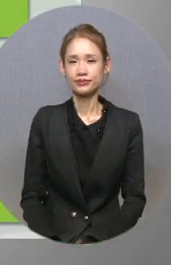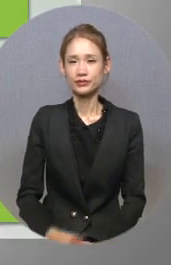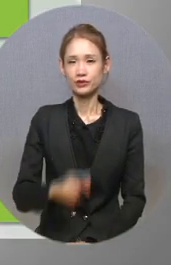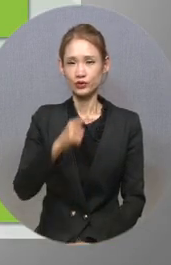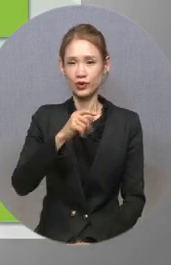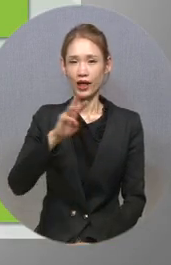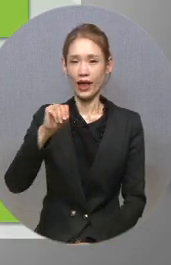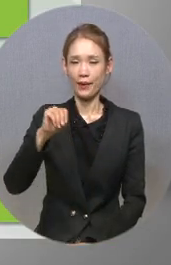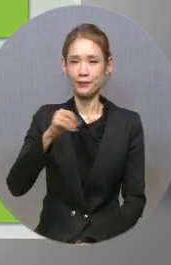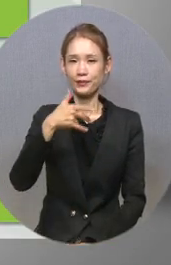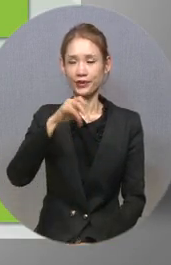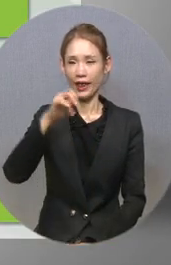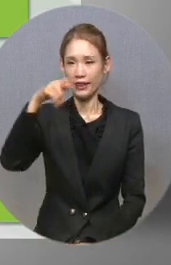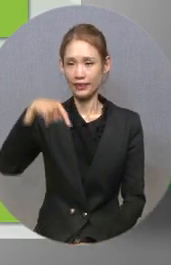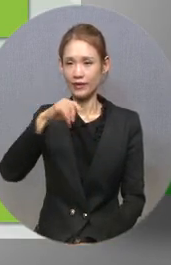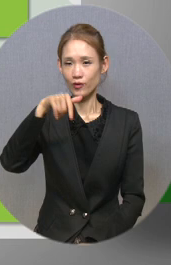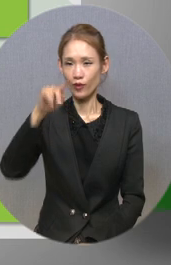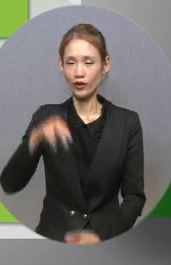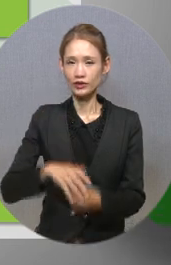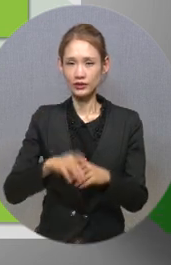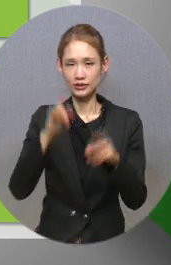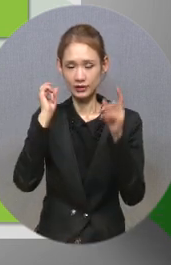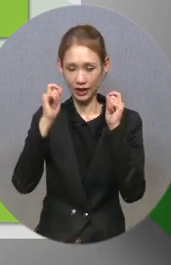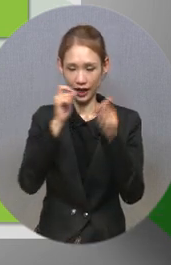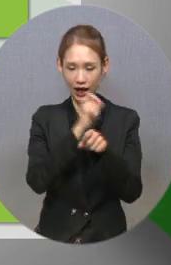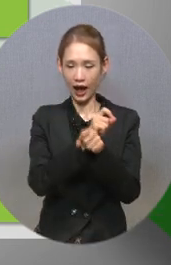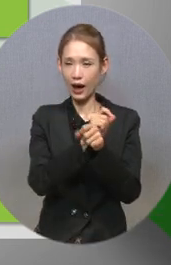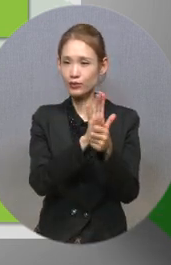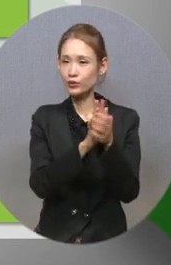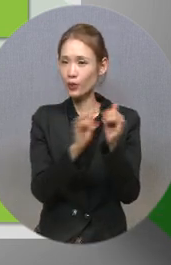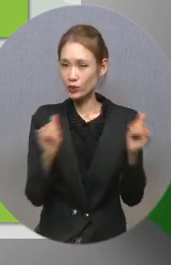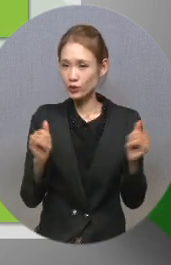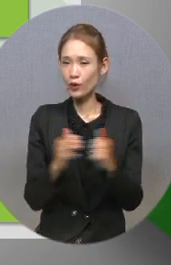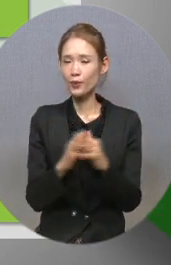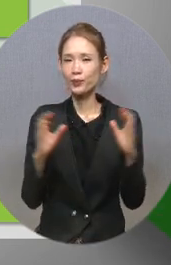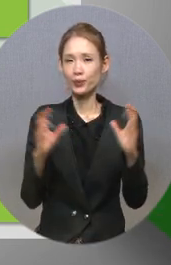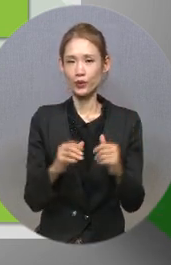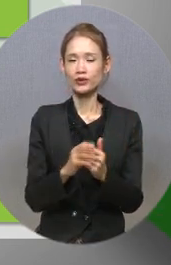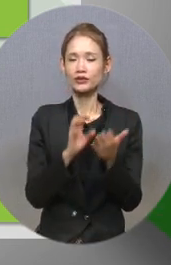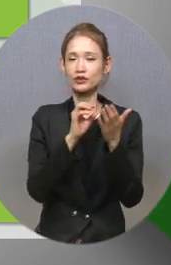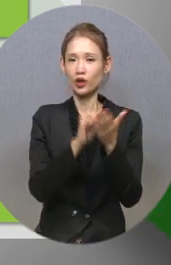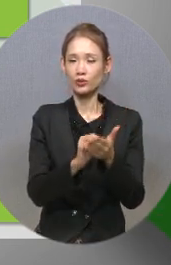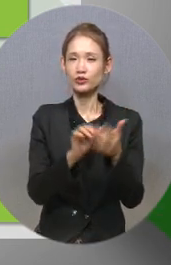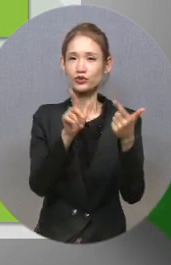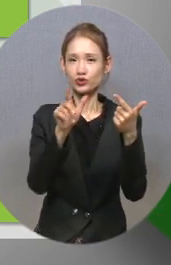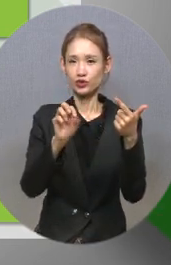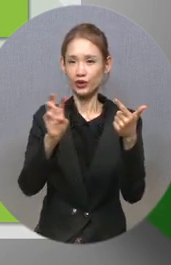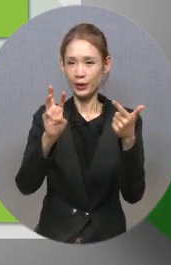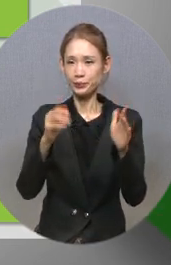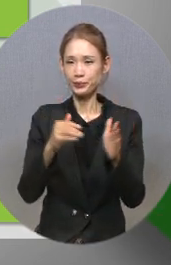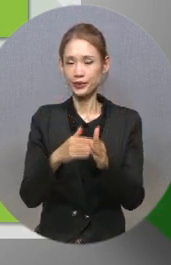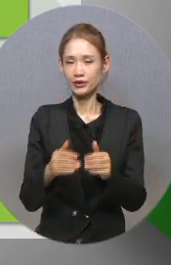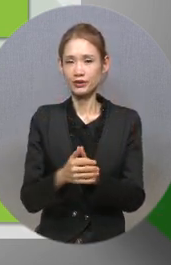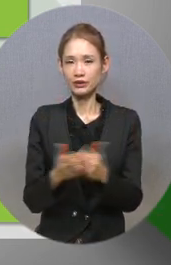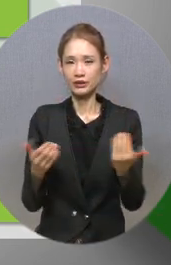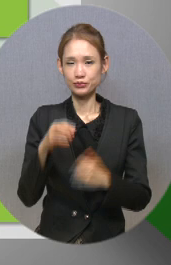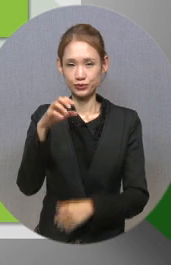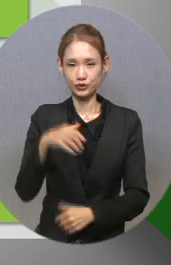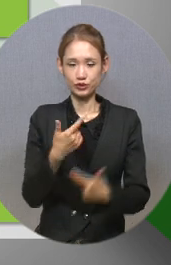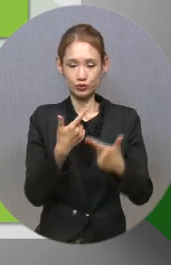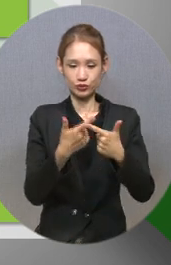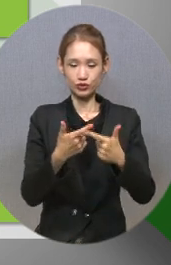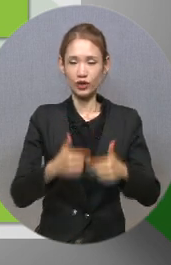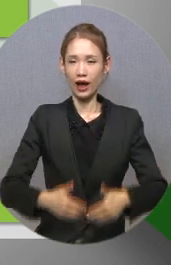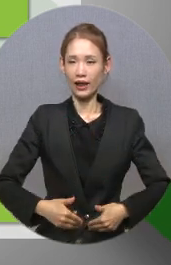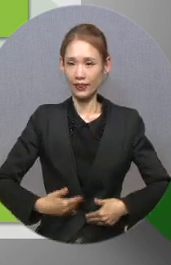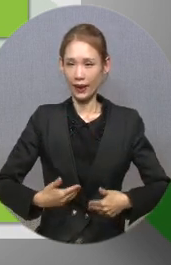주식회사 GM네트워크스에서 사무보조원을 모집합니다. 접수 마감일은 6월 30일까지며 근무지는